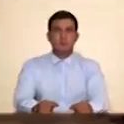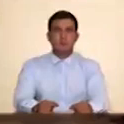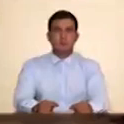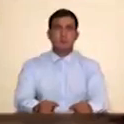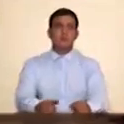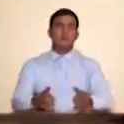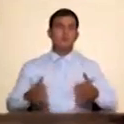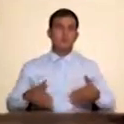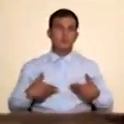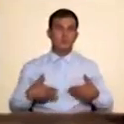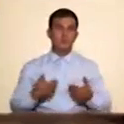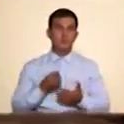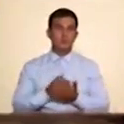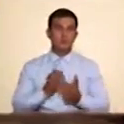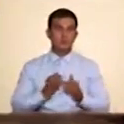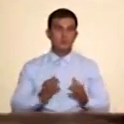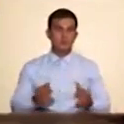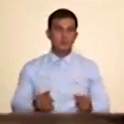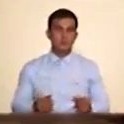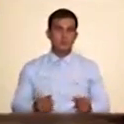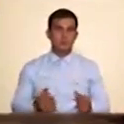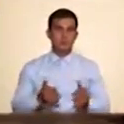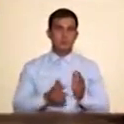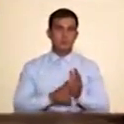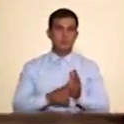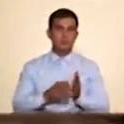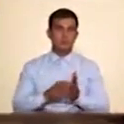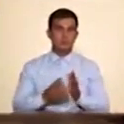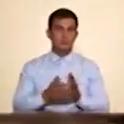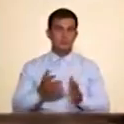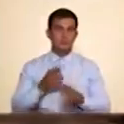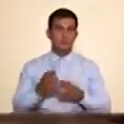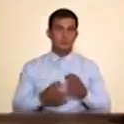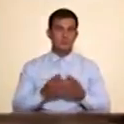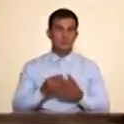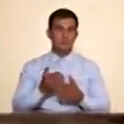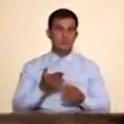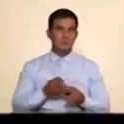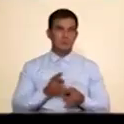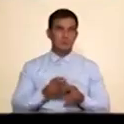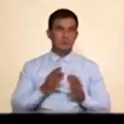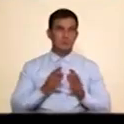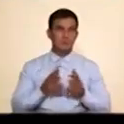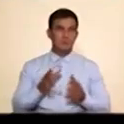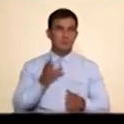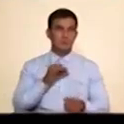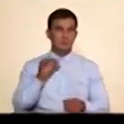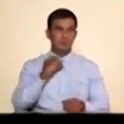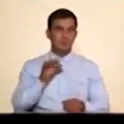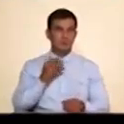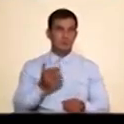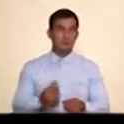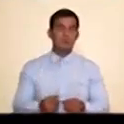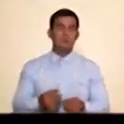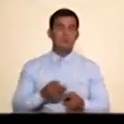Assalomu alaykum, hurmatli o'quvchilar. Mana siz bilan 7-sinf jahon tarixi darslarimizni davom ettiramiz. Bugungi